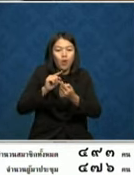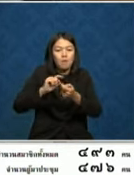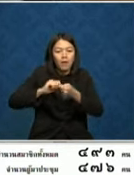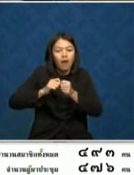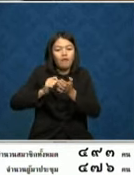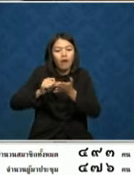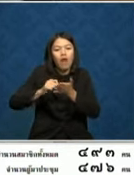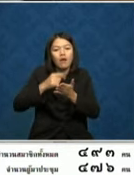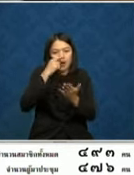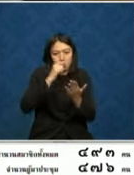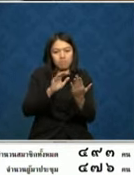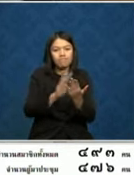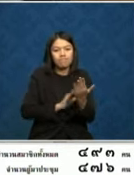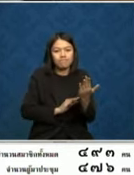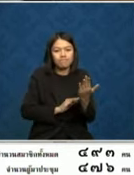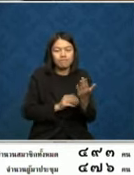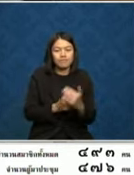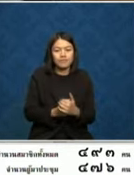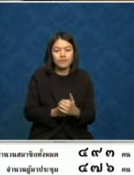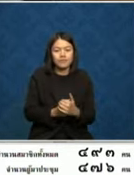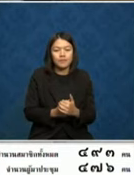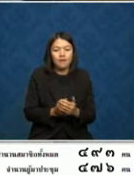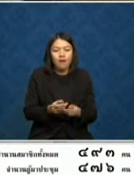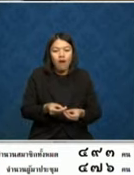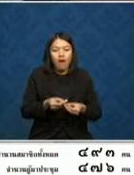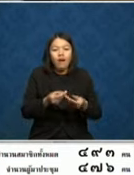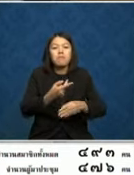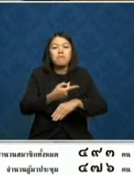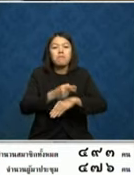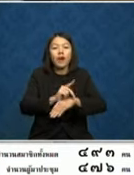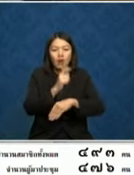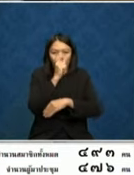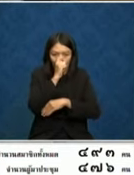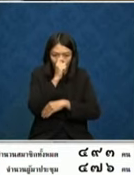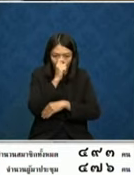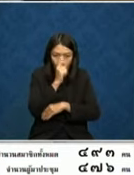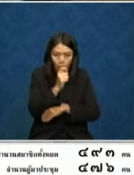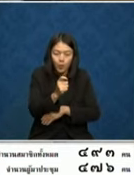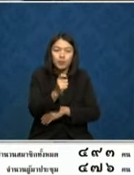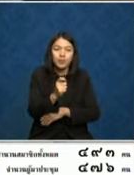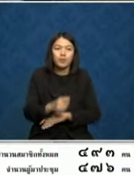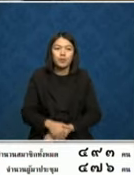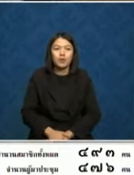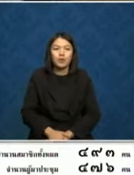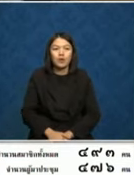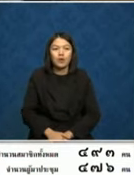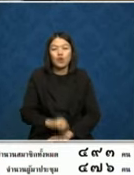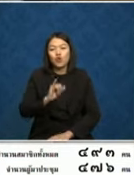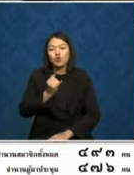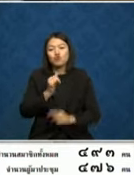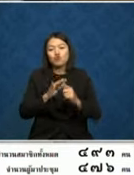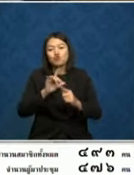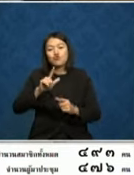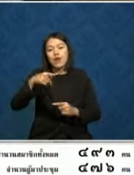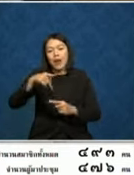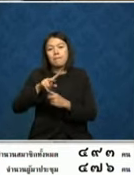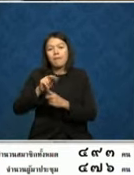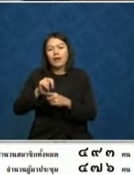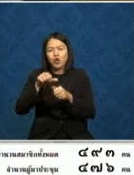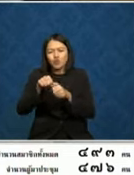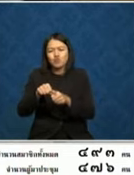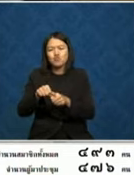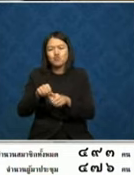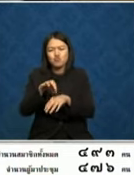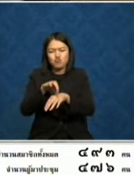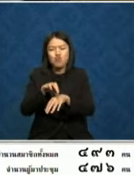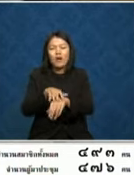หาของประเทศมากกว่าดังนั้นผมกราบเรียนท่านประธานด้วยความเคารพแล้วก็บอกน้องจุลพันธ์ด้วยความรักว่าอยากให้อยู่นาน